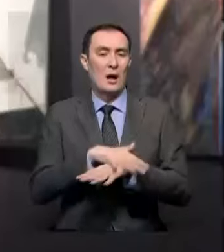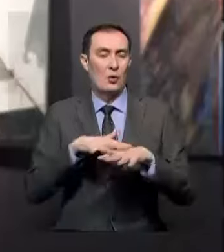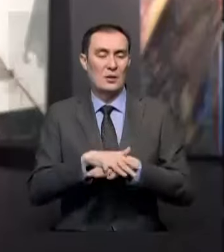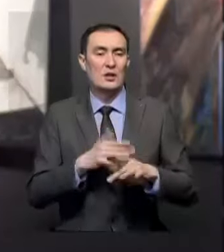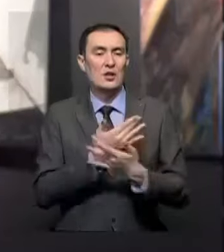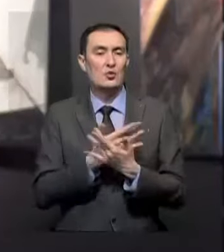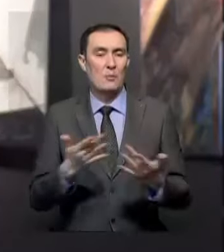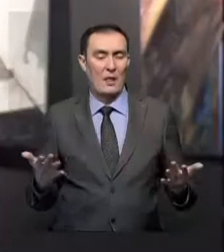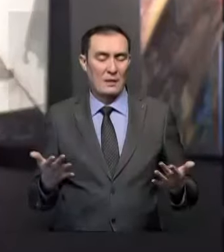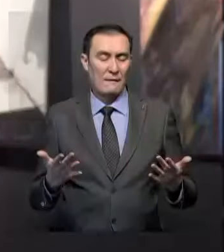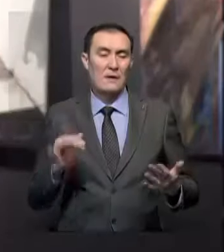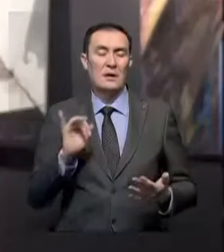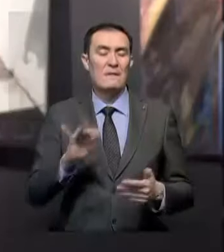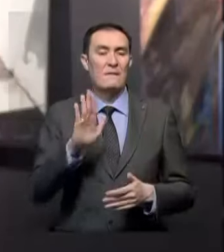и